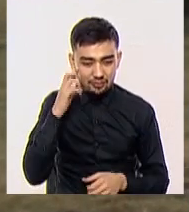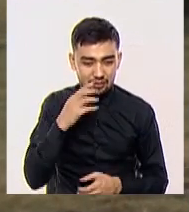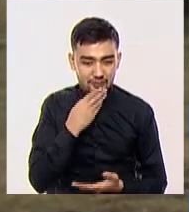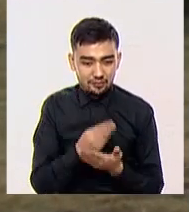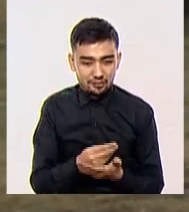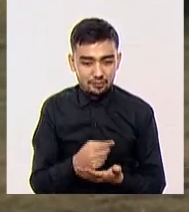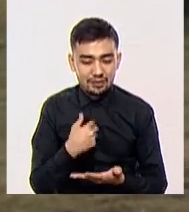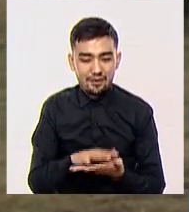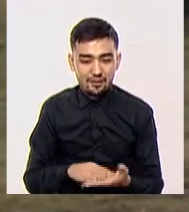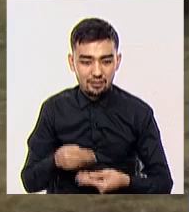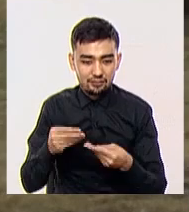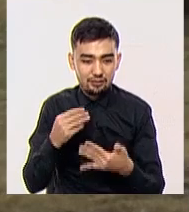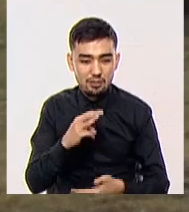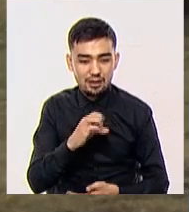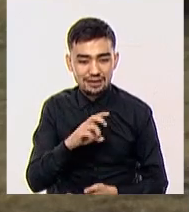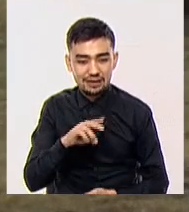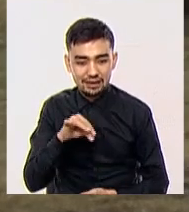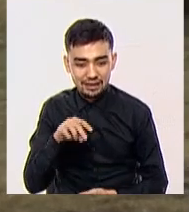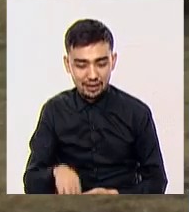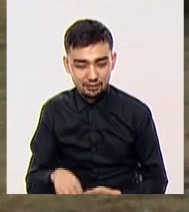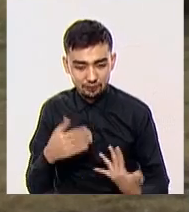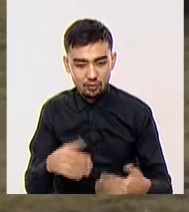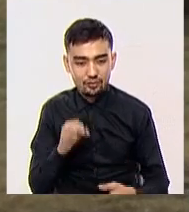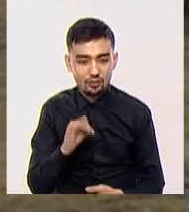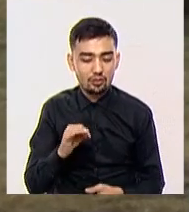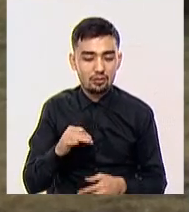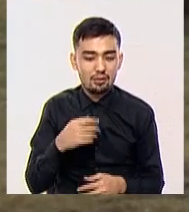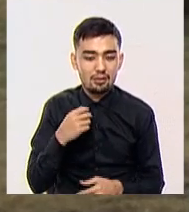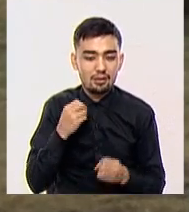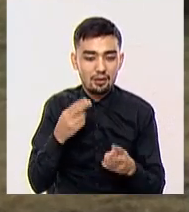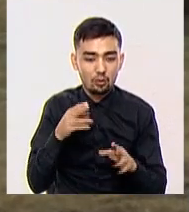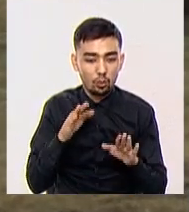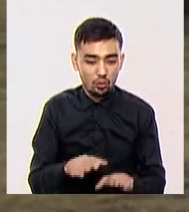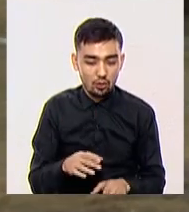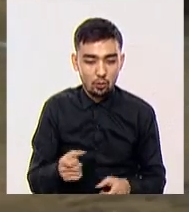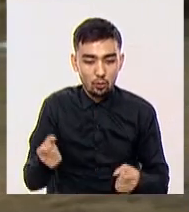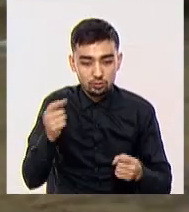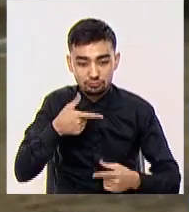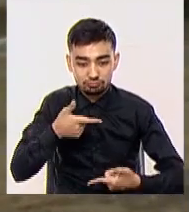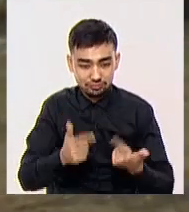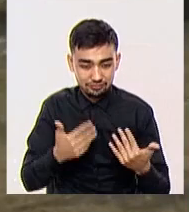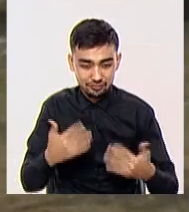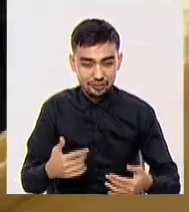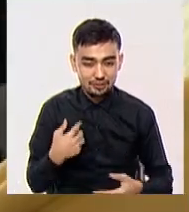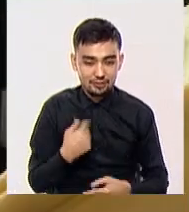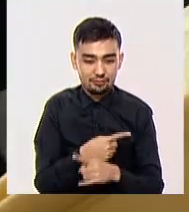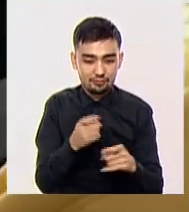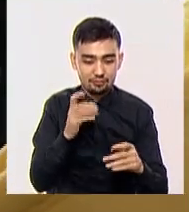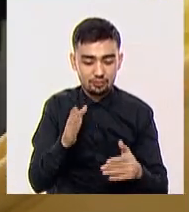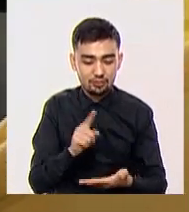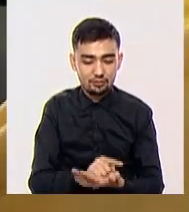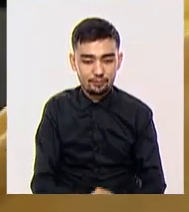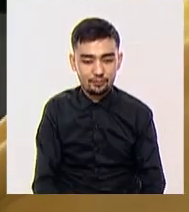Вот она заявка на маслехат И как только будут конкретные результаты Конечно мы оповестим всех поставщиков